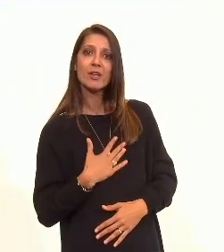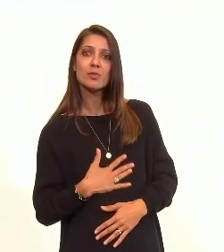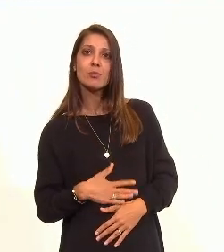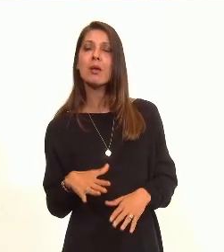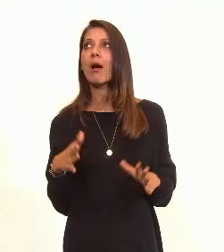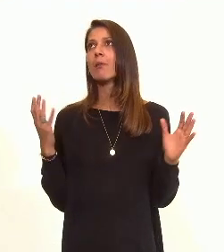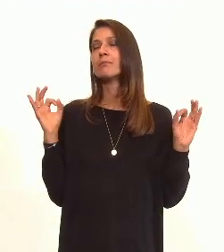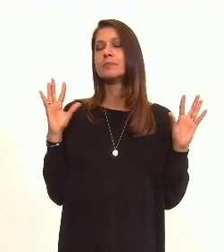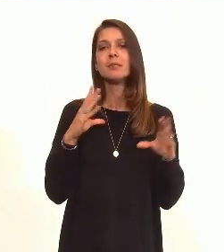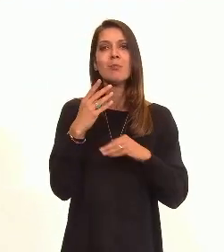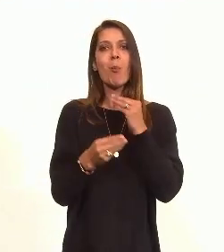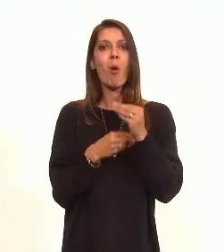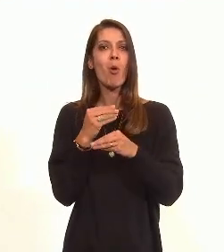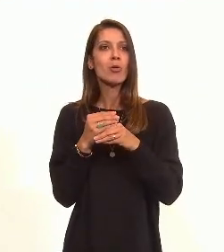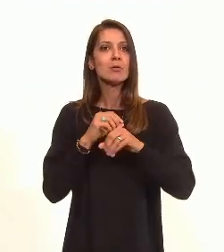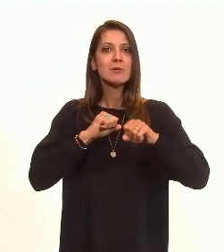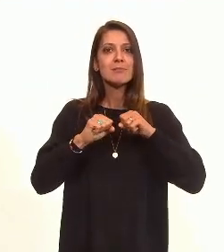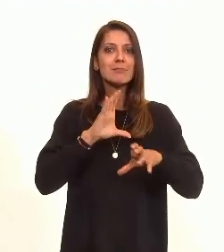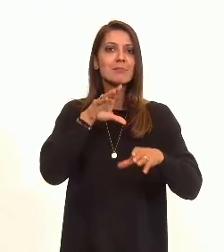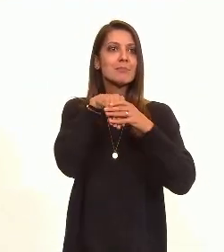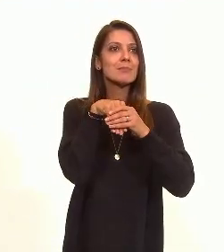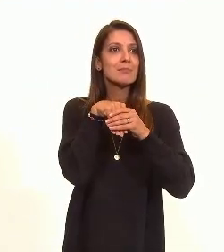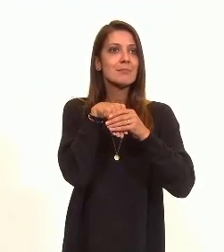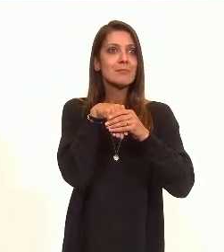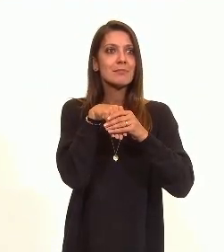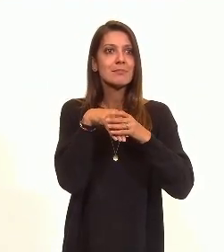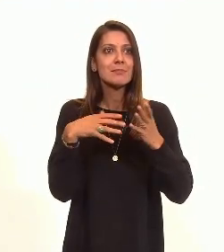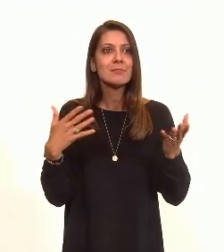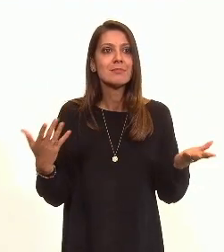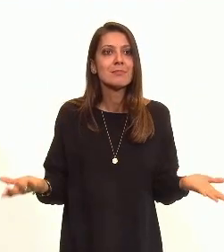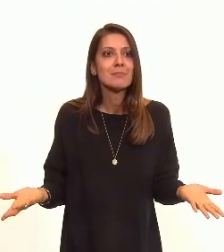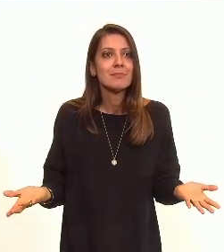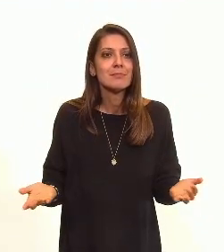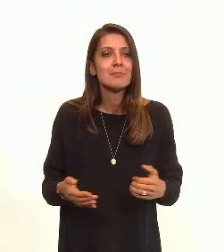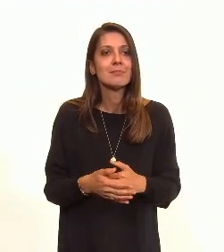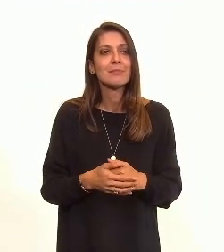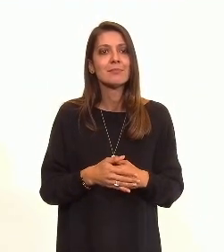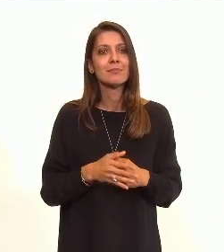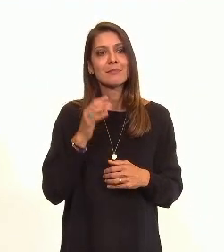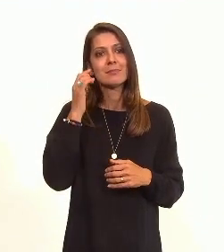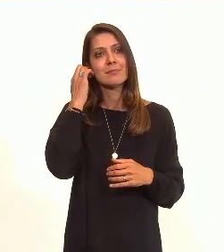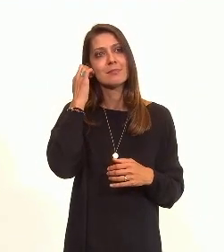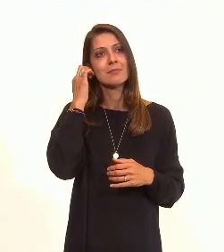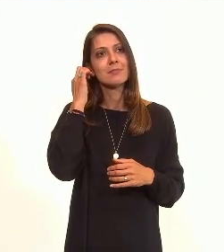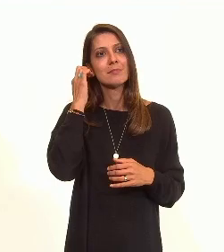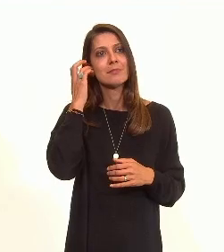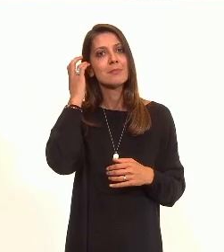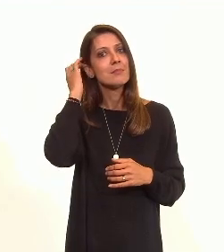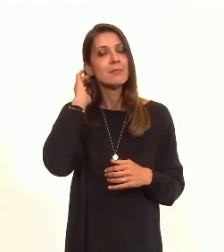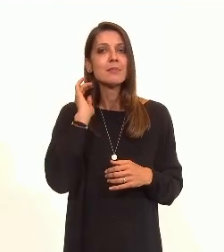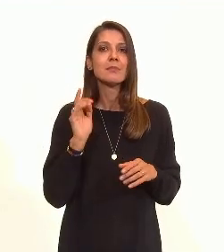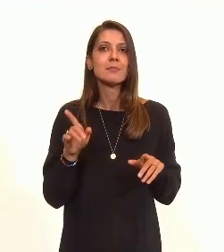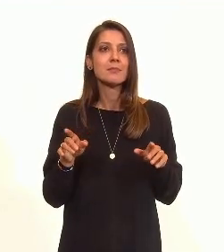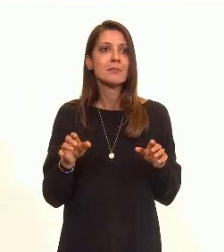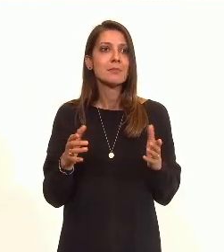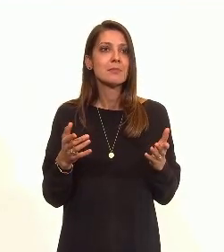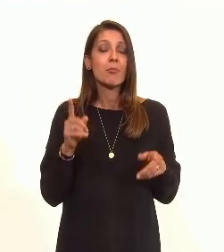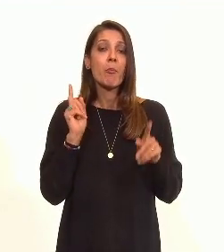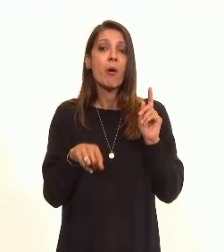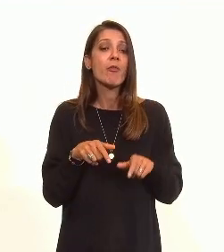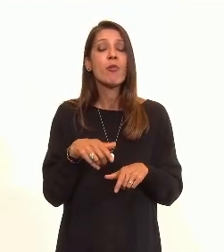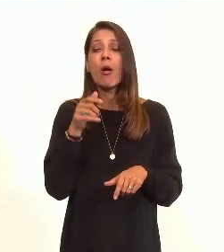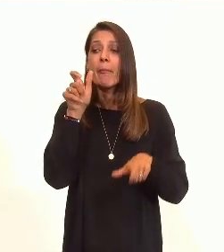monde, j'ose pas dire normal. Mais enfin, j'ai l'impression, lorsqu'on parle de nous, on dit les